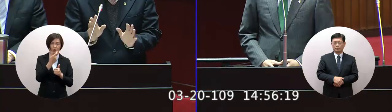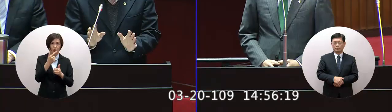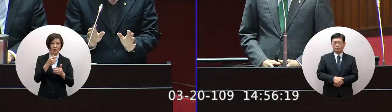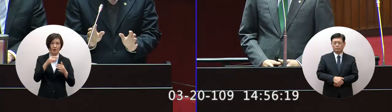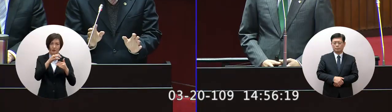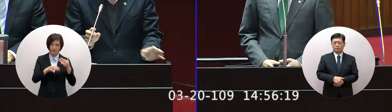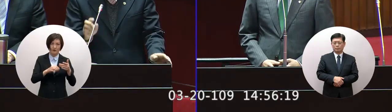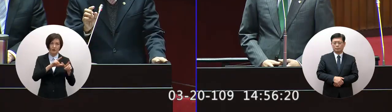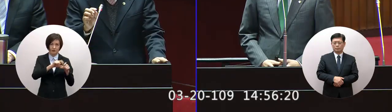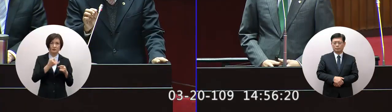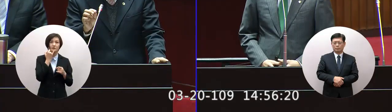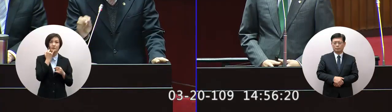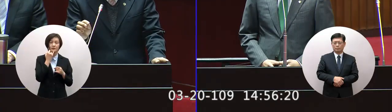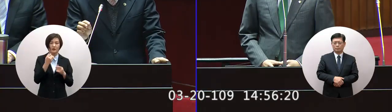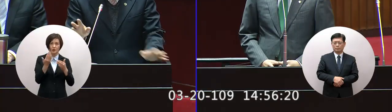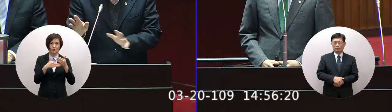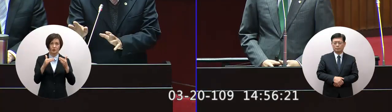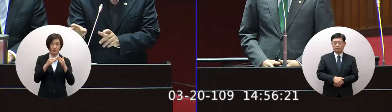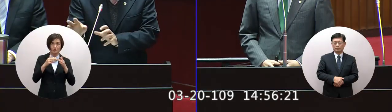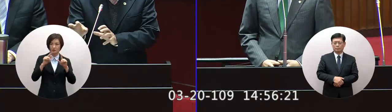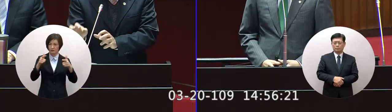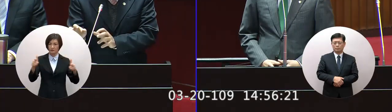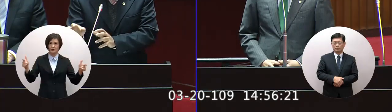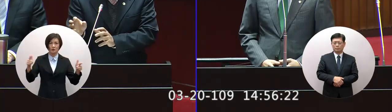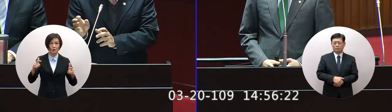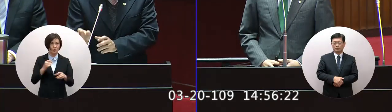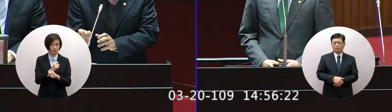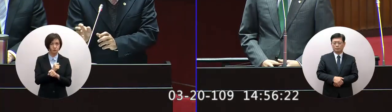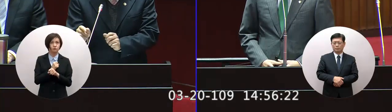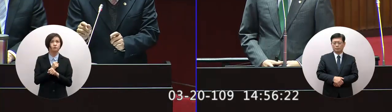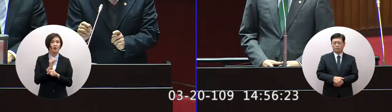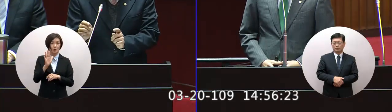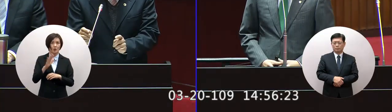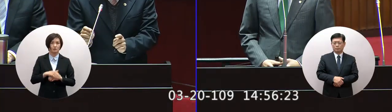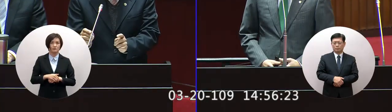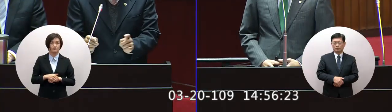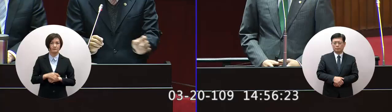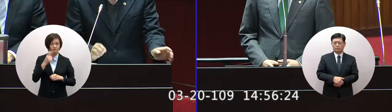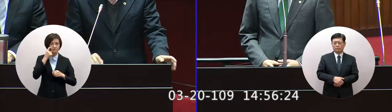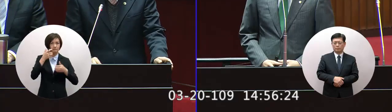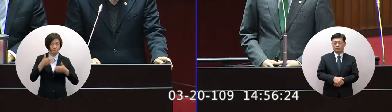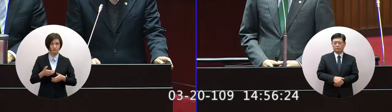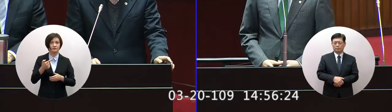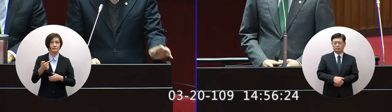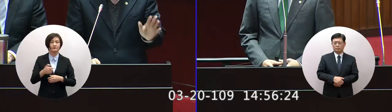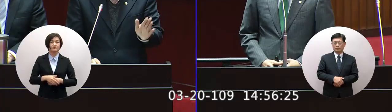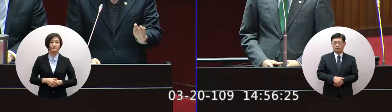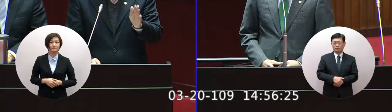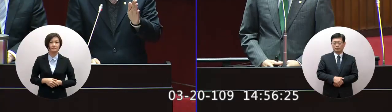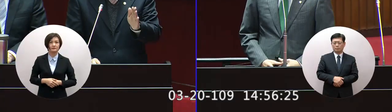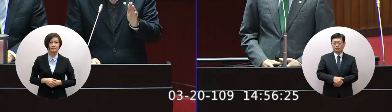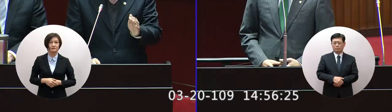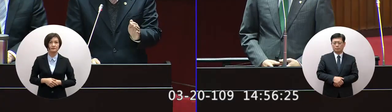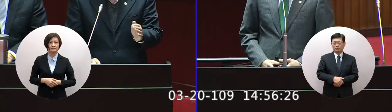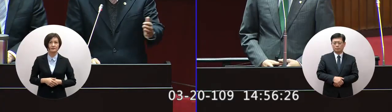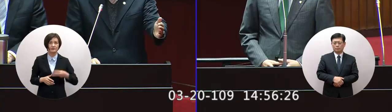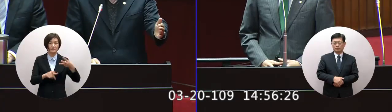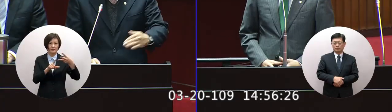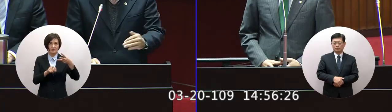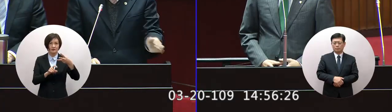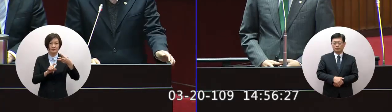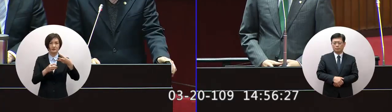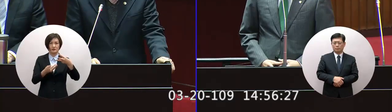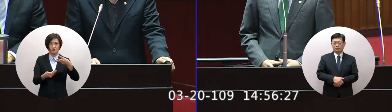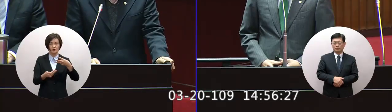大学战战兢兢，只要有检疫的几乎是把它当成非常重要在看着。那因此包含从